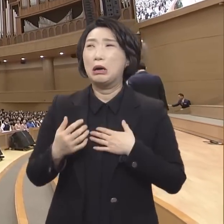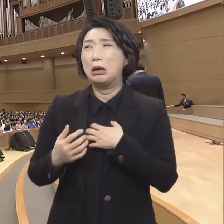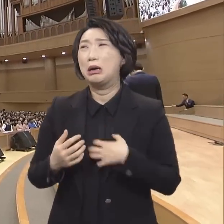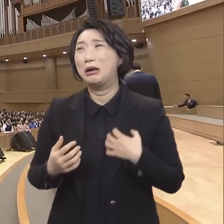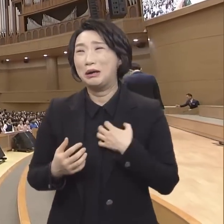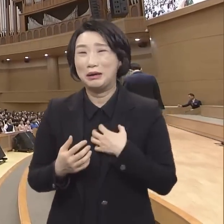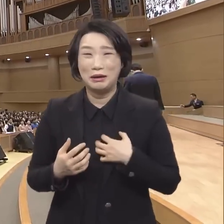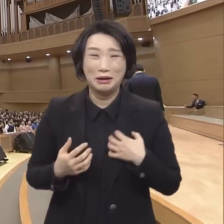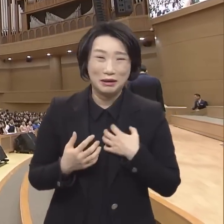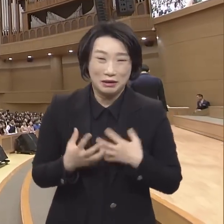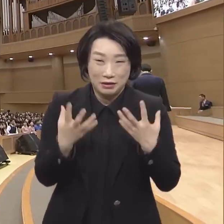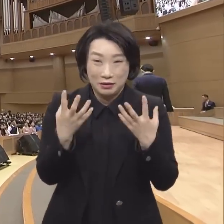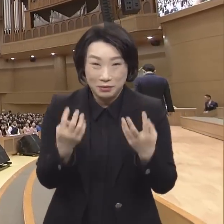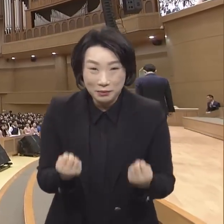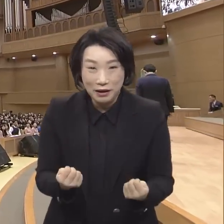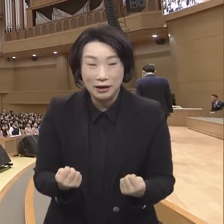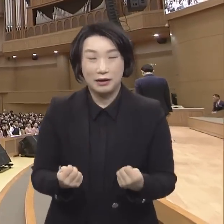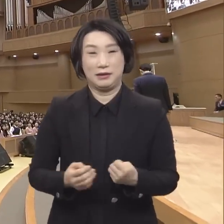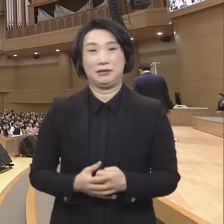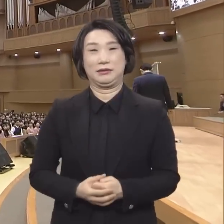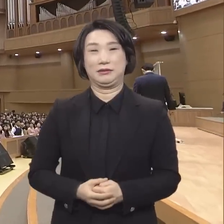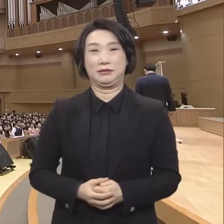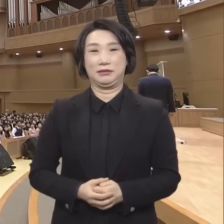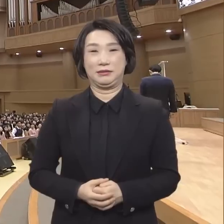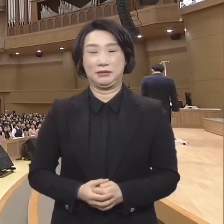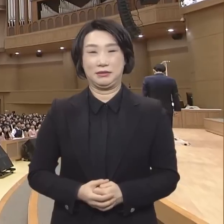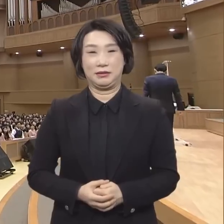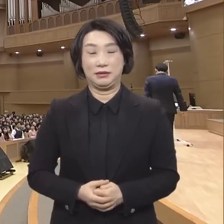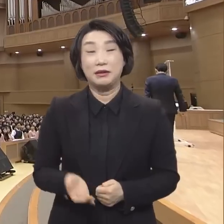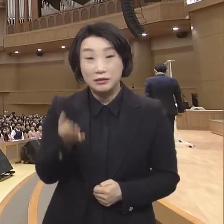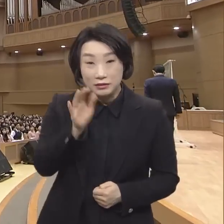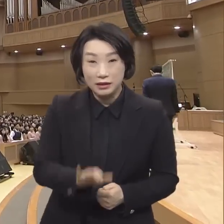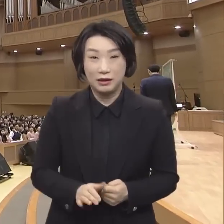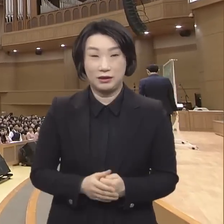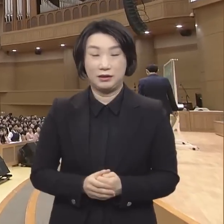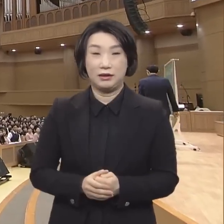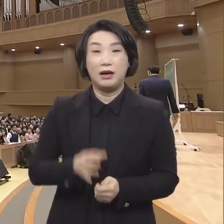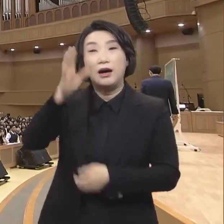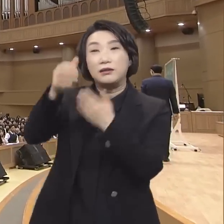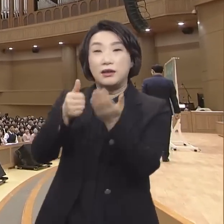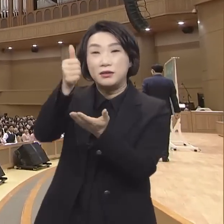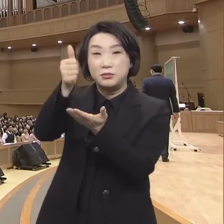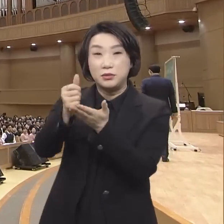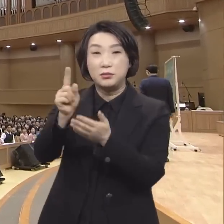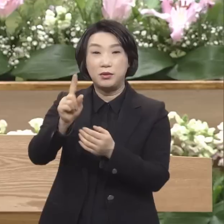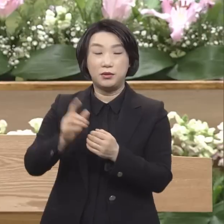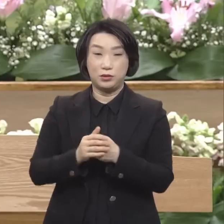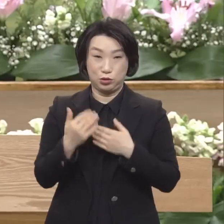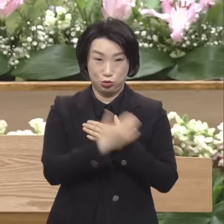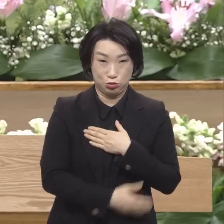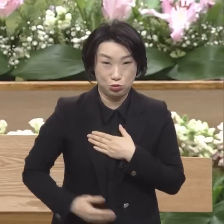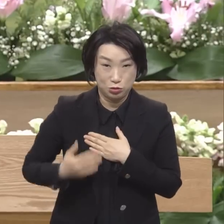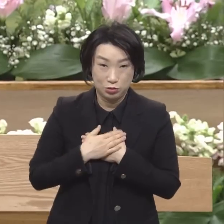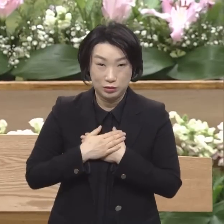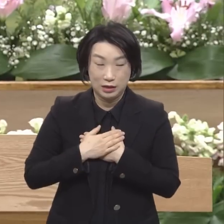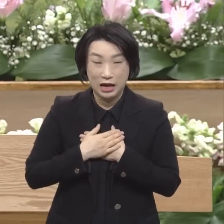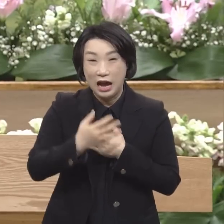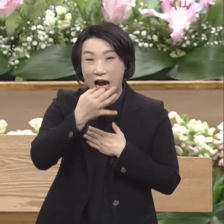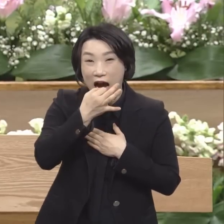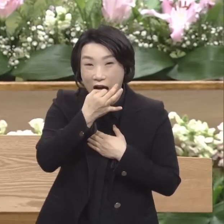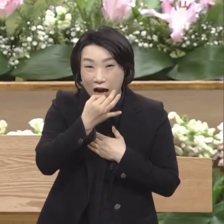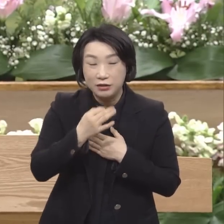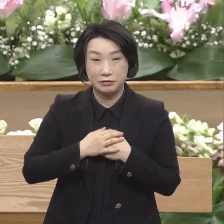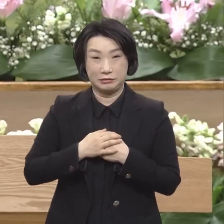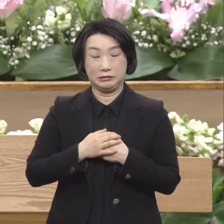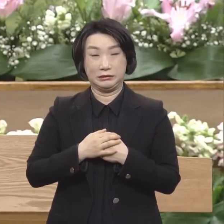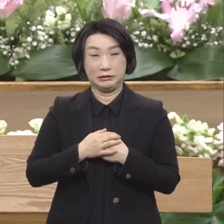걱정을 많이 하기도 했습니다. 그런데 하나님은 육체의